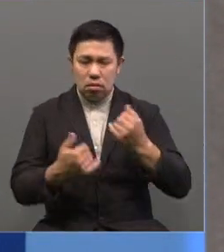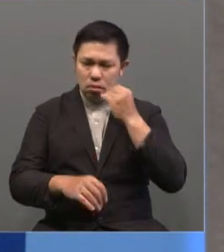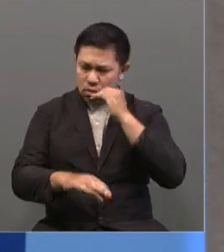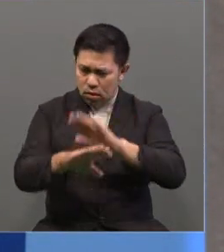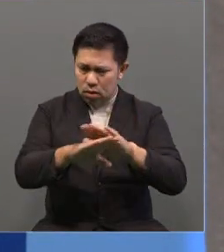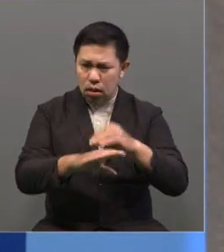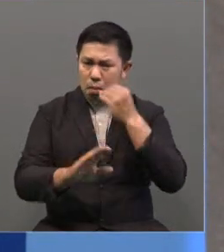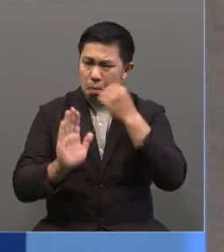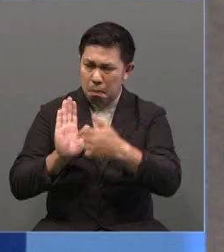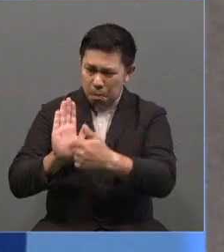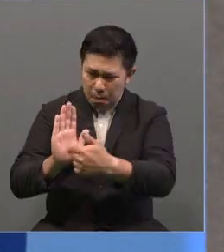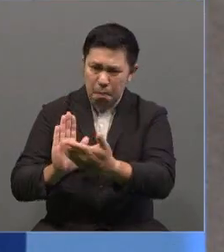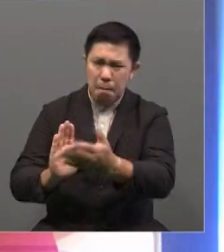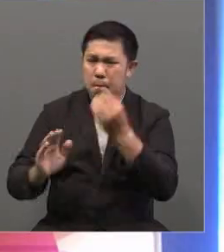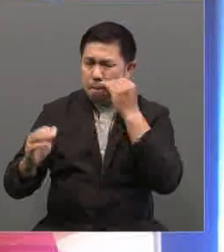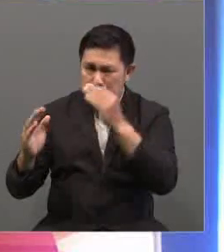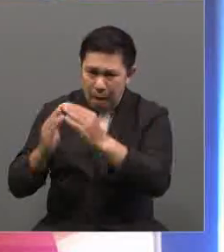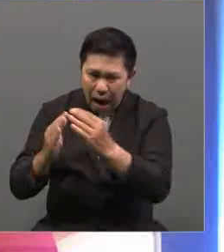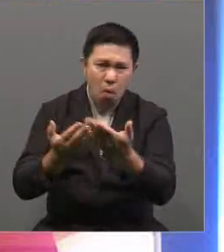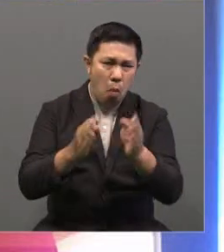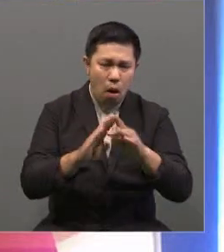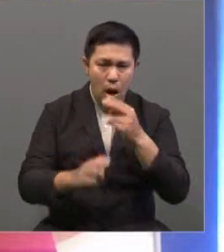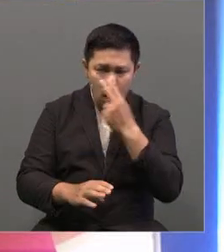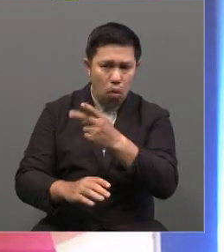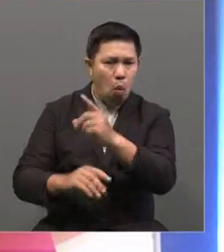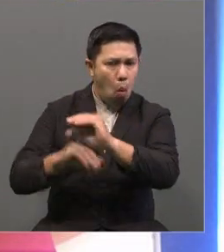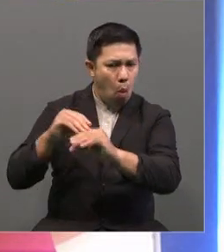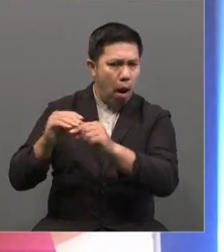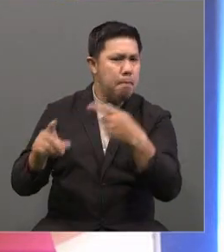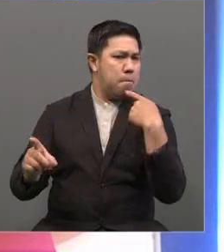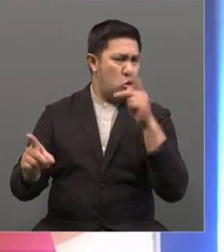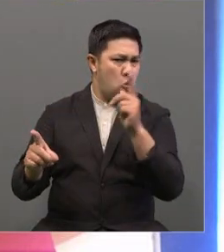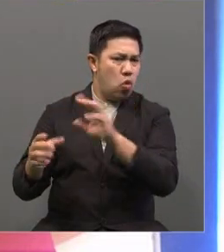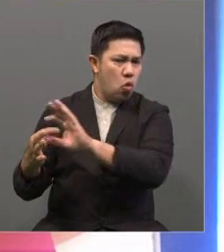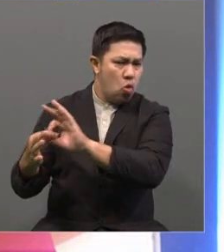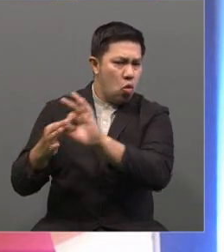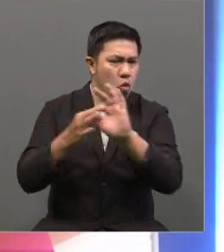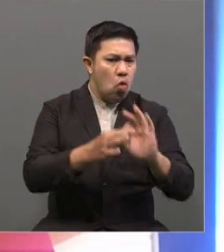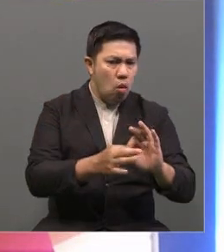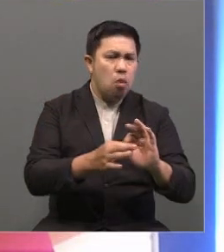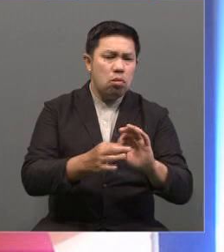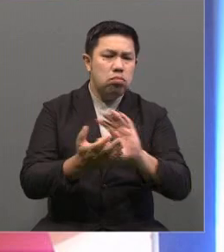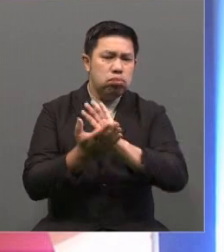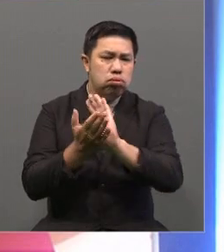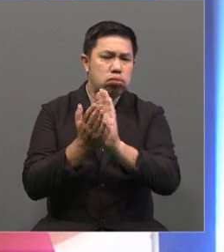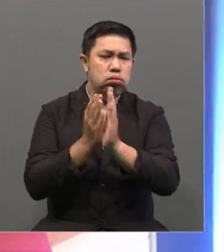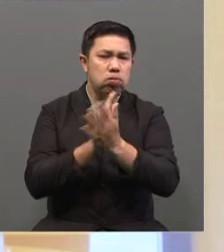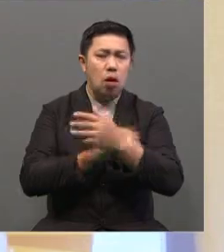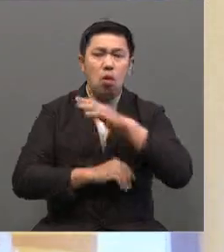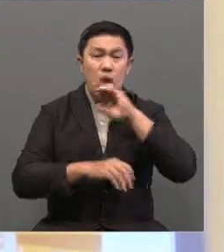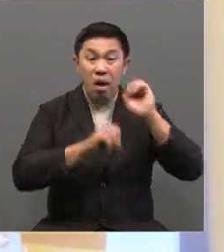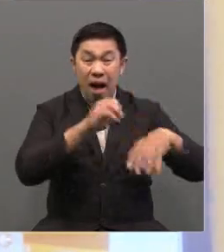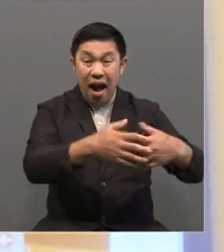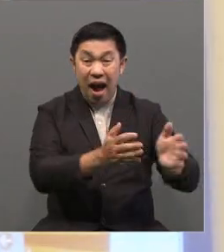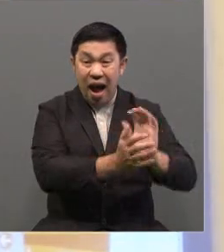เรือนเลยเห็นประโยชน์ของโครงการจัดการขยะแล้วก็เอาไปปรับเปลี่ยนใช้จนมันเกิดเป็นนิสัยต่อไปการจัดการขยะ